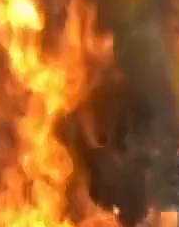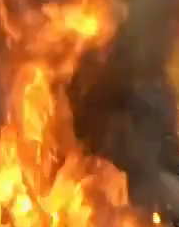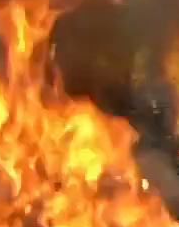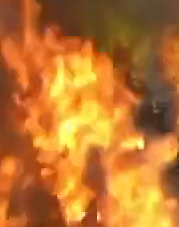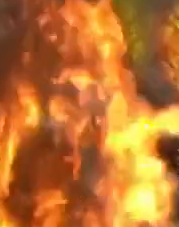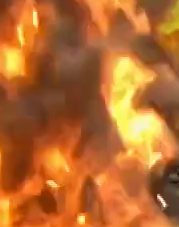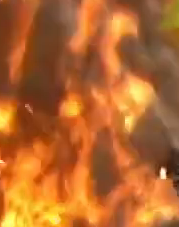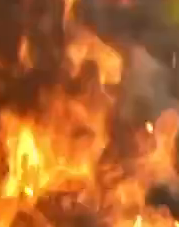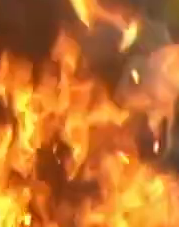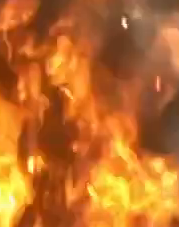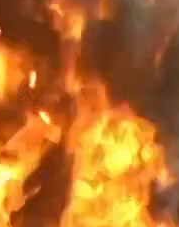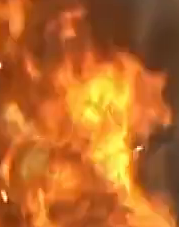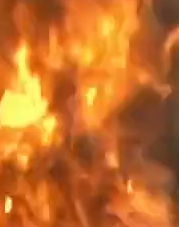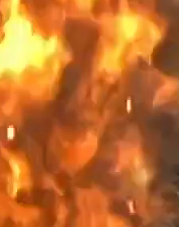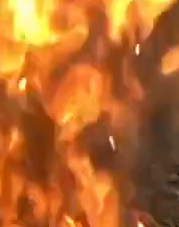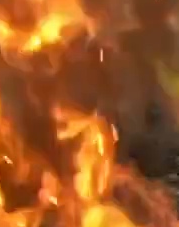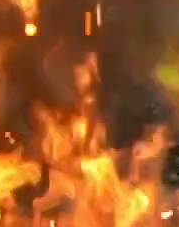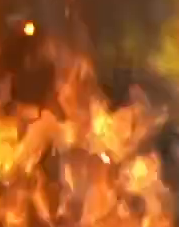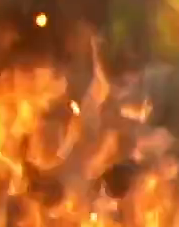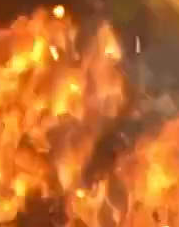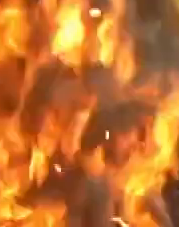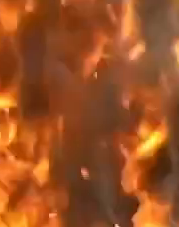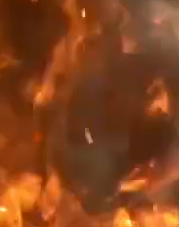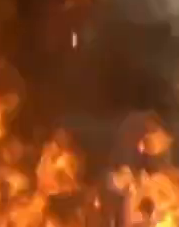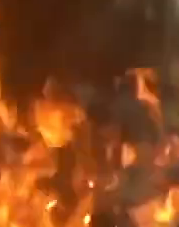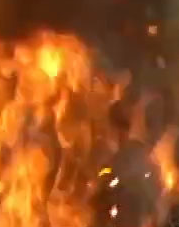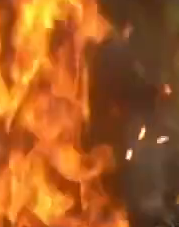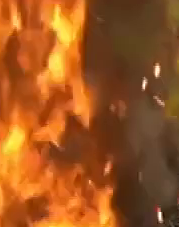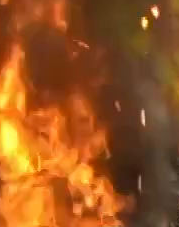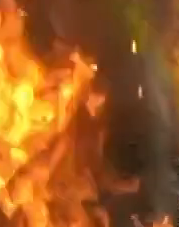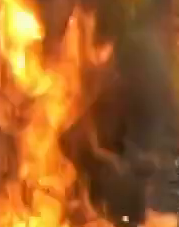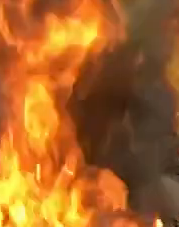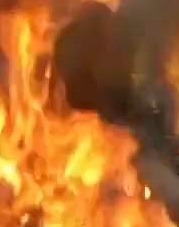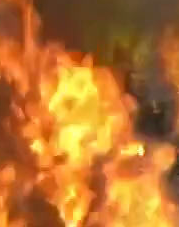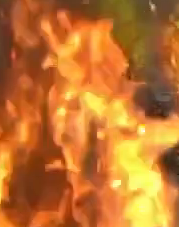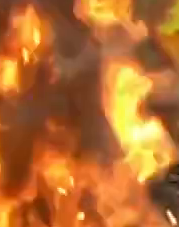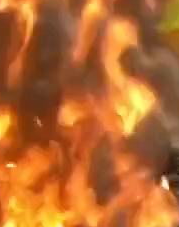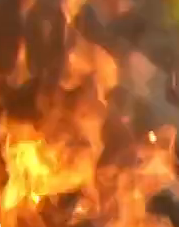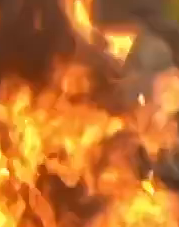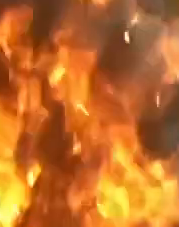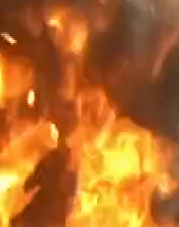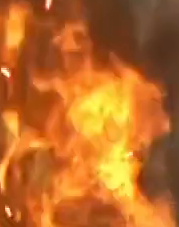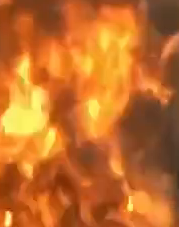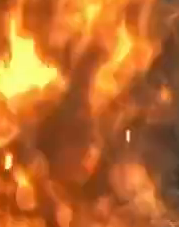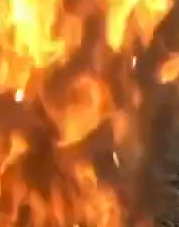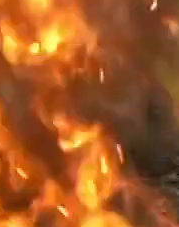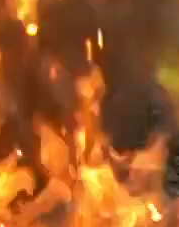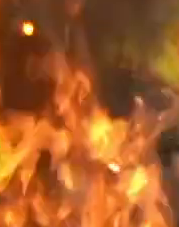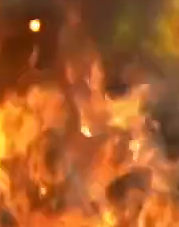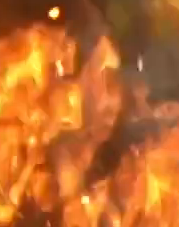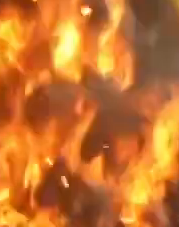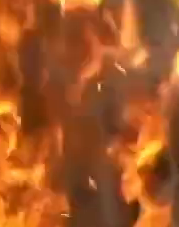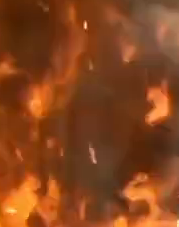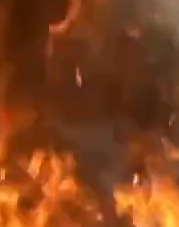направили на борьбу с возгоранием. Возникли сложности из-за особенностей горной местности. В ночное время пожарная техника туда добраться не